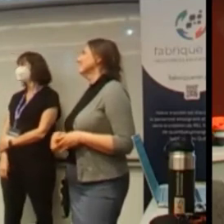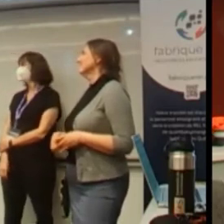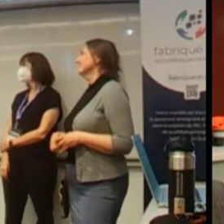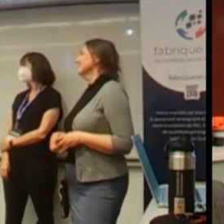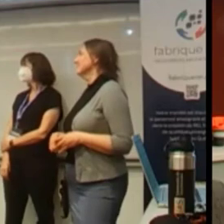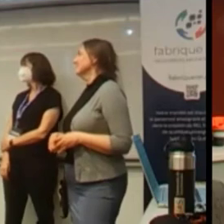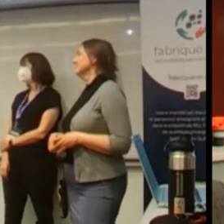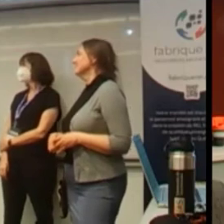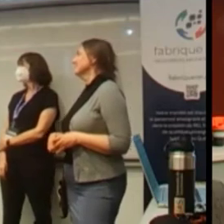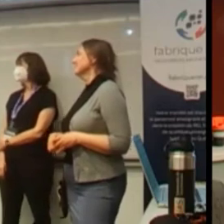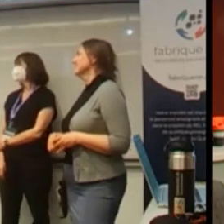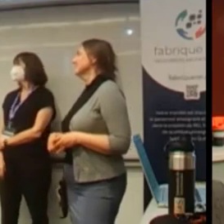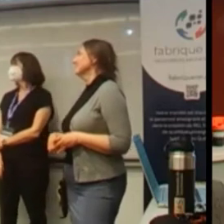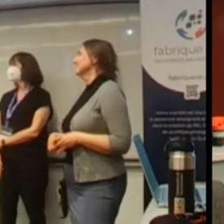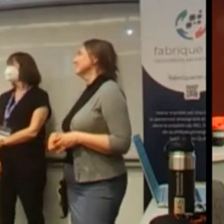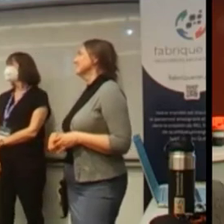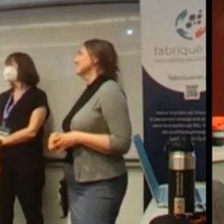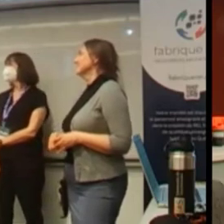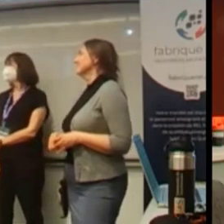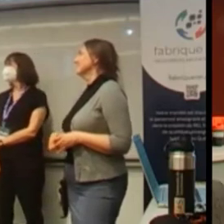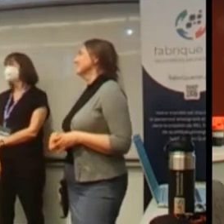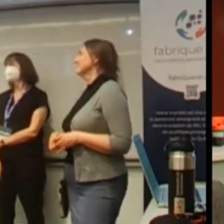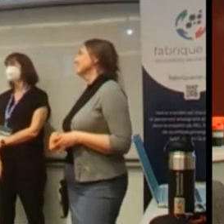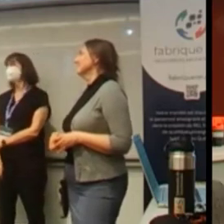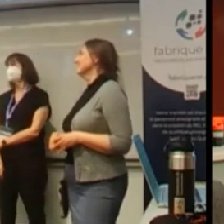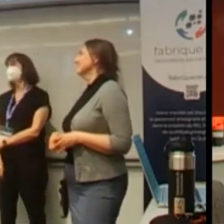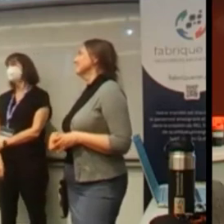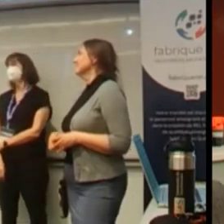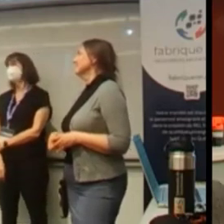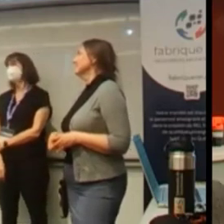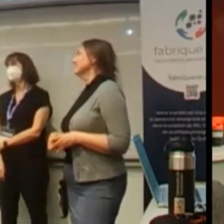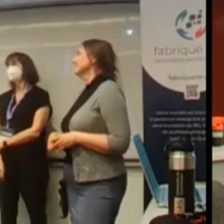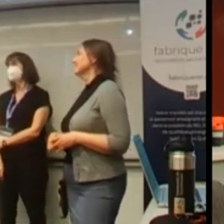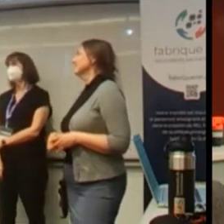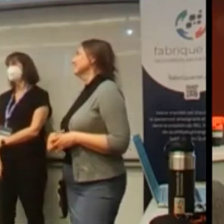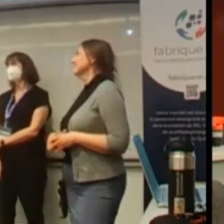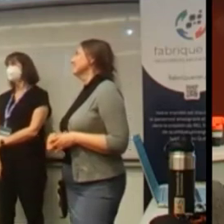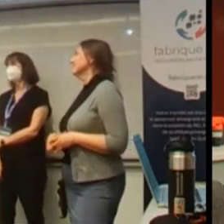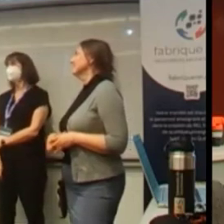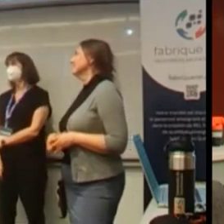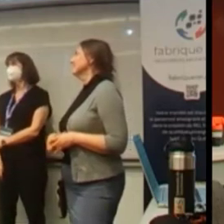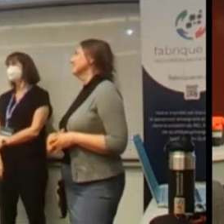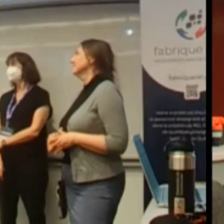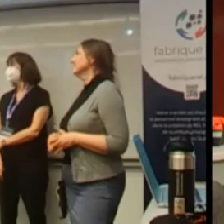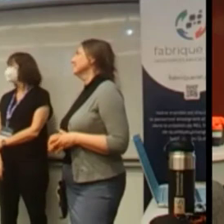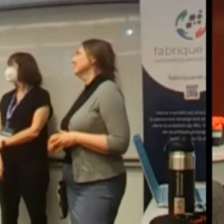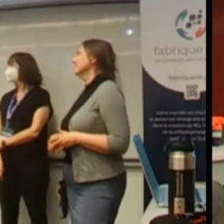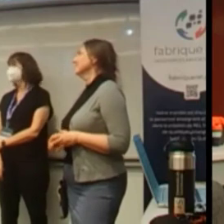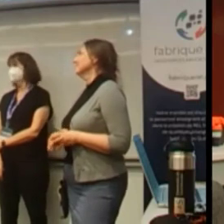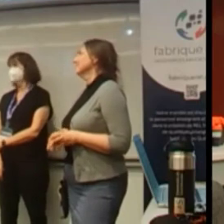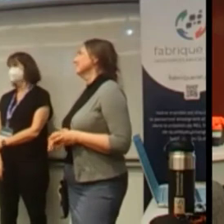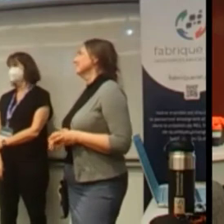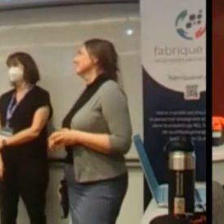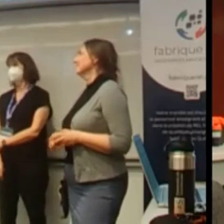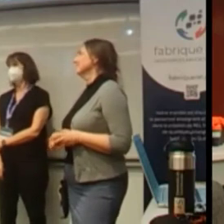voir lesquels sont vraiment plus difficiles. Mais pour ma part, je pense que je ferai, encore une fois, une adaptation.